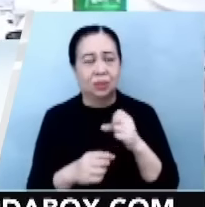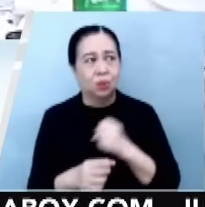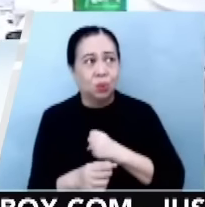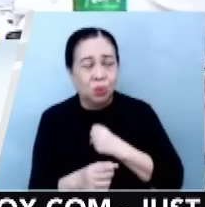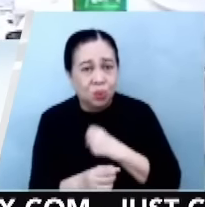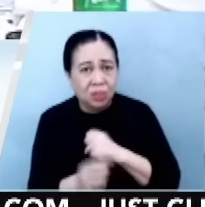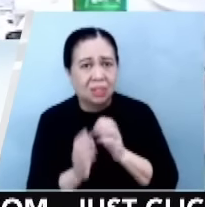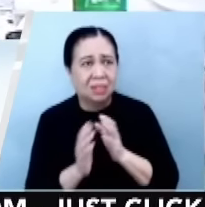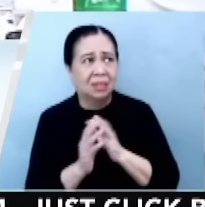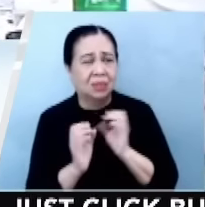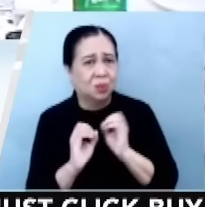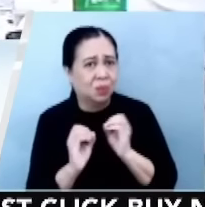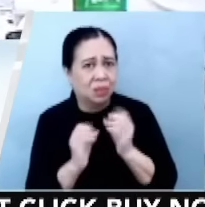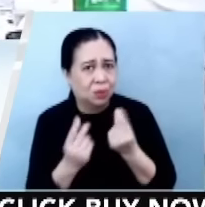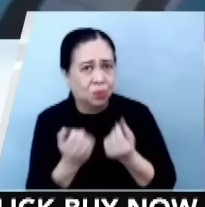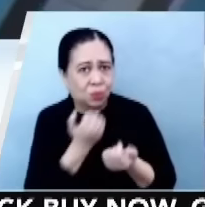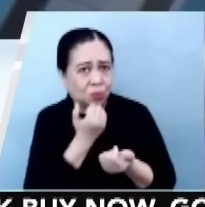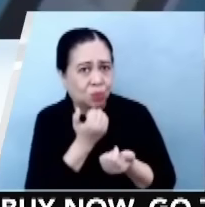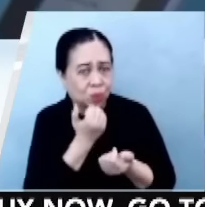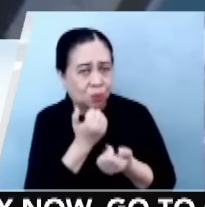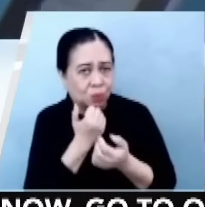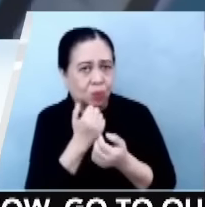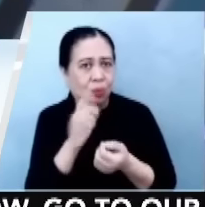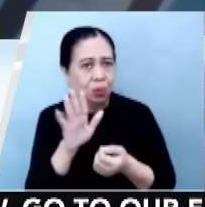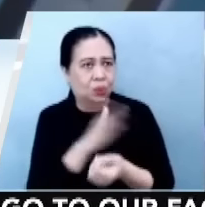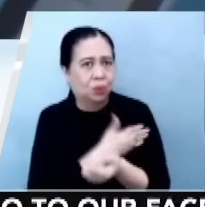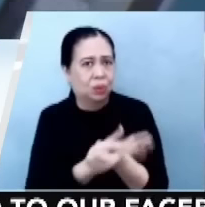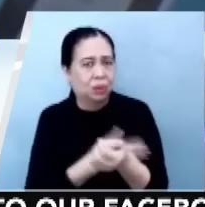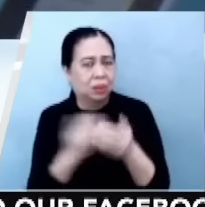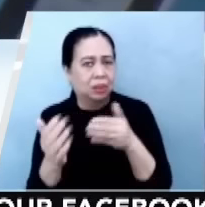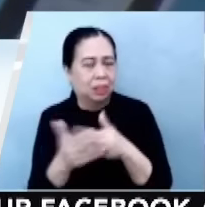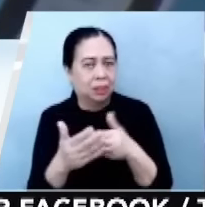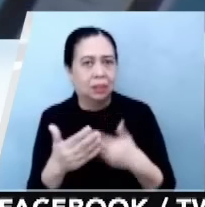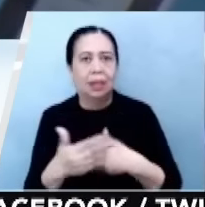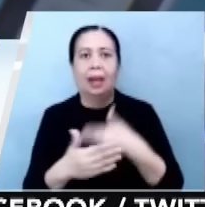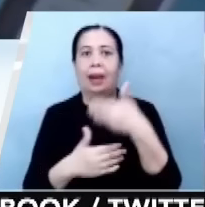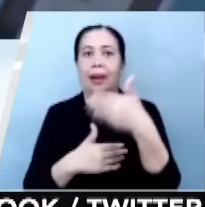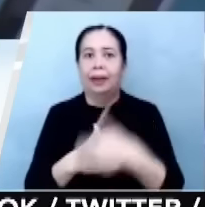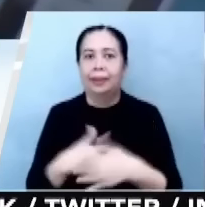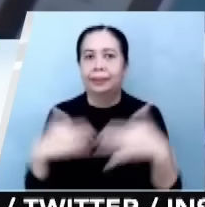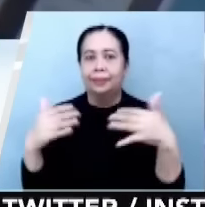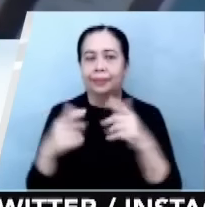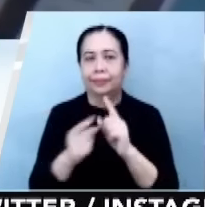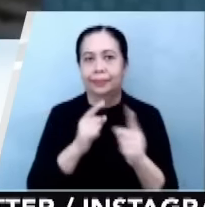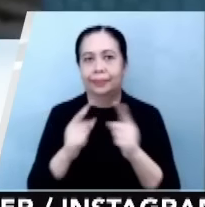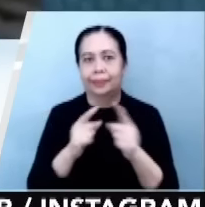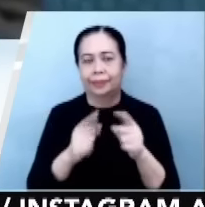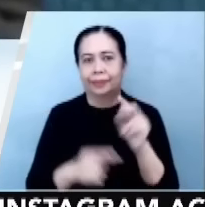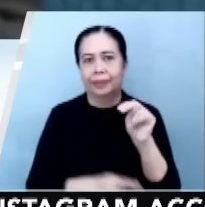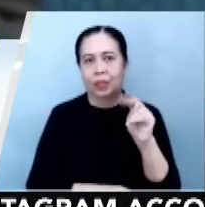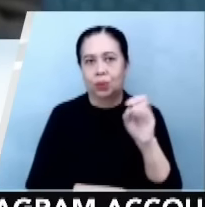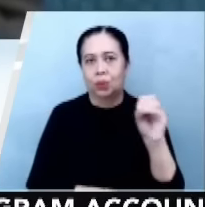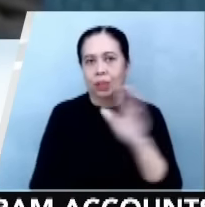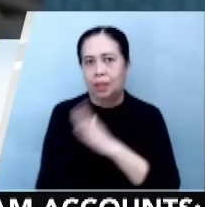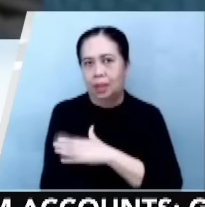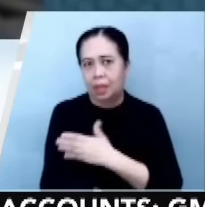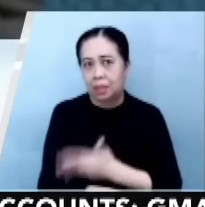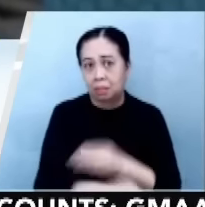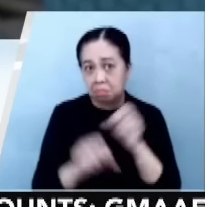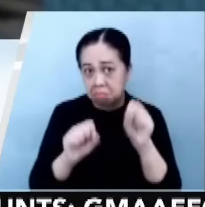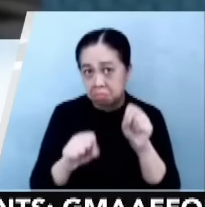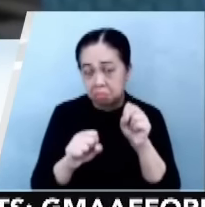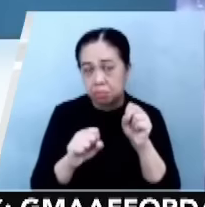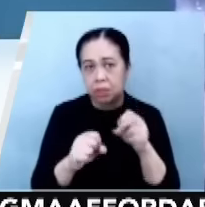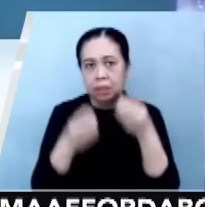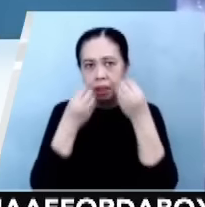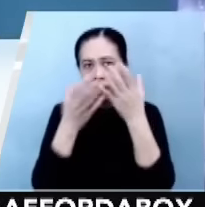po kaming ginawang masama sa anak niyo. Sa susunod na pagdinig, kakausapin din ni Nino ang kanyang anak kung maaari itong magbigay ng payag